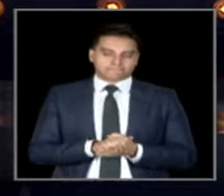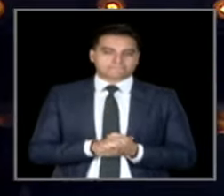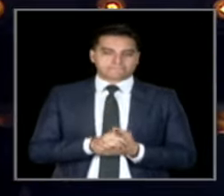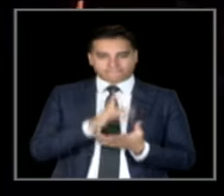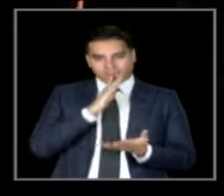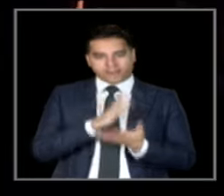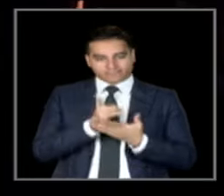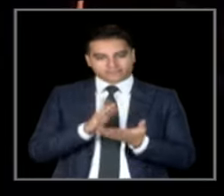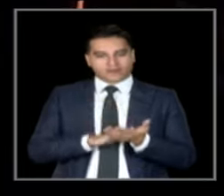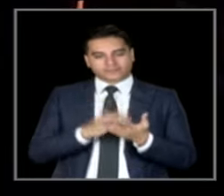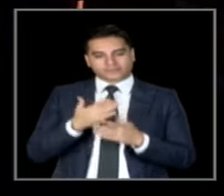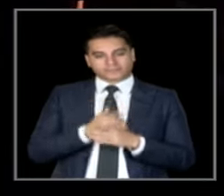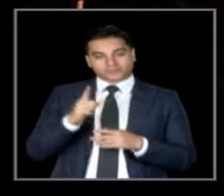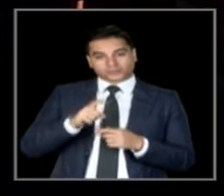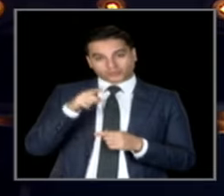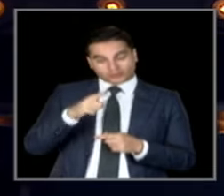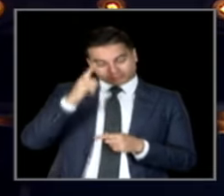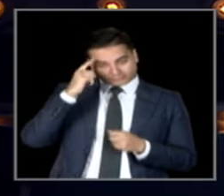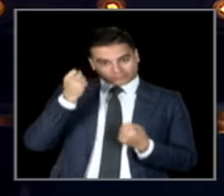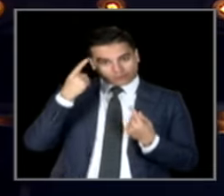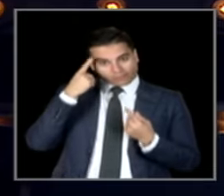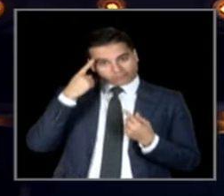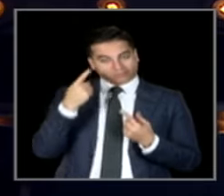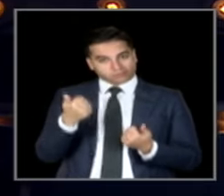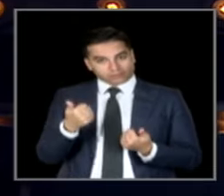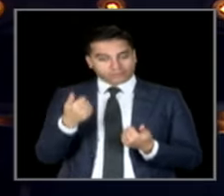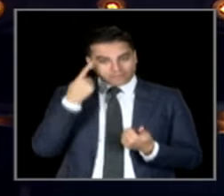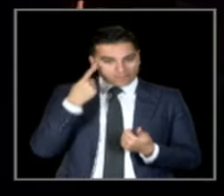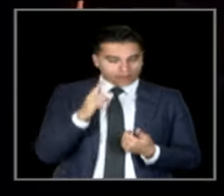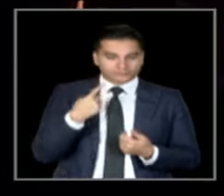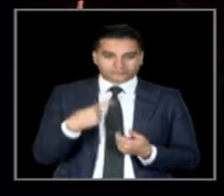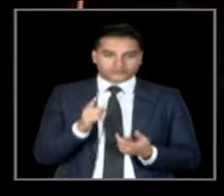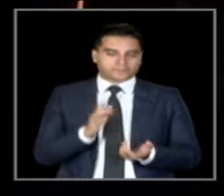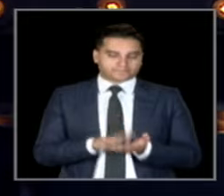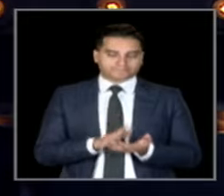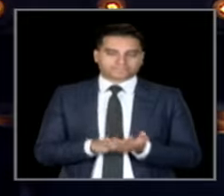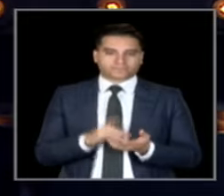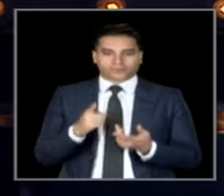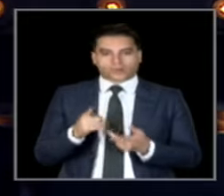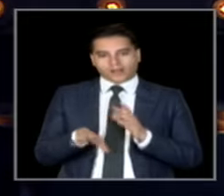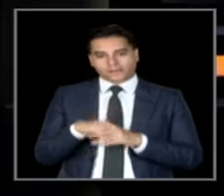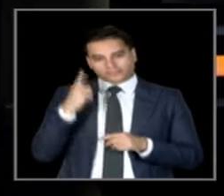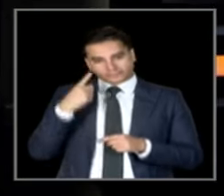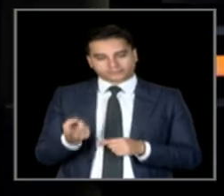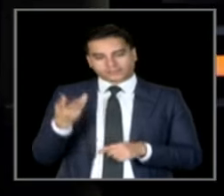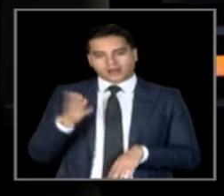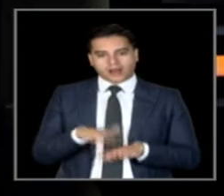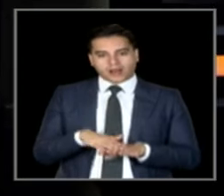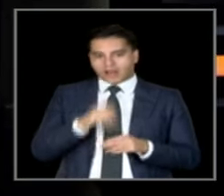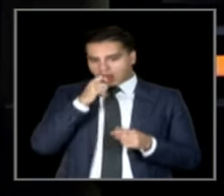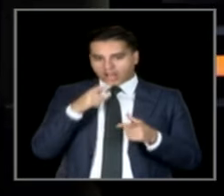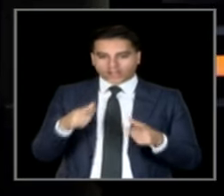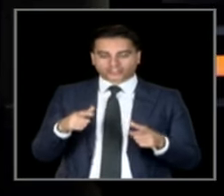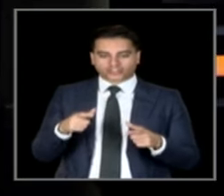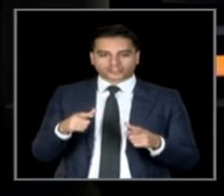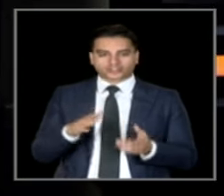بص برافو عليك. ليه؟ لأن السؤال مبني على معلومة. برافو عليك. هو اللي أنشأ منظومة الخبز